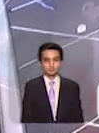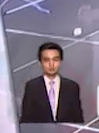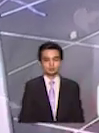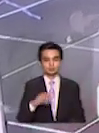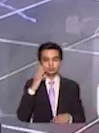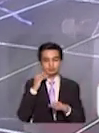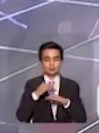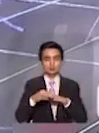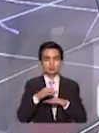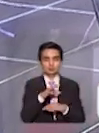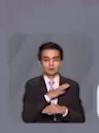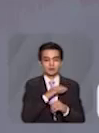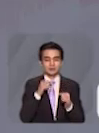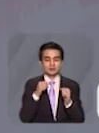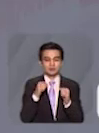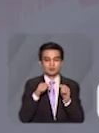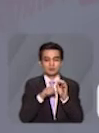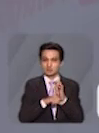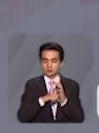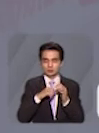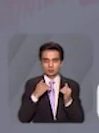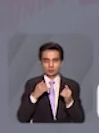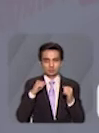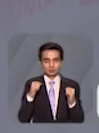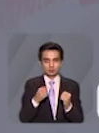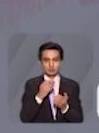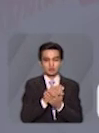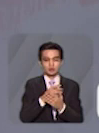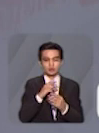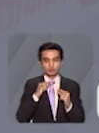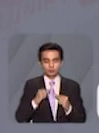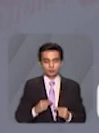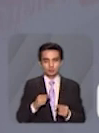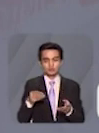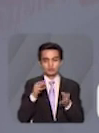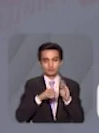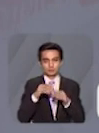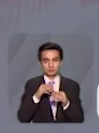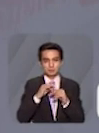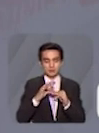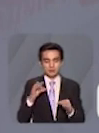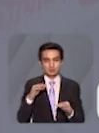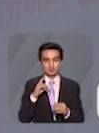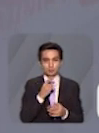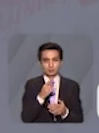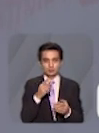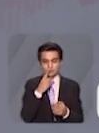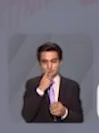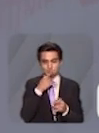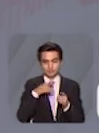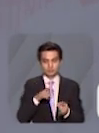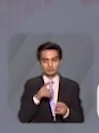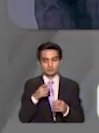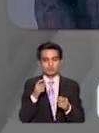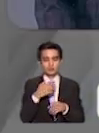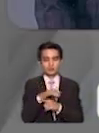Алматы облысында қақаған қыста белгісіз біреу жаңа туған нәрестені жұқа шүберекке орап далада тастап кеткен. Аязды күні